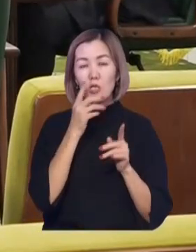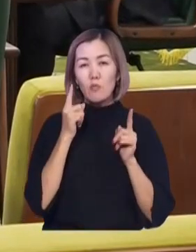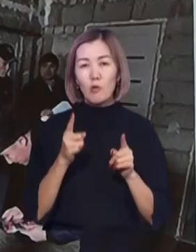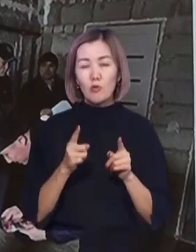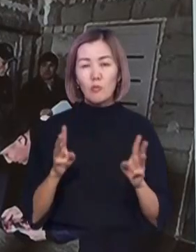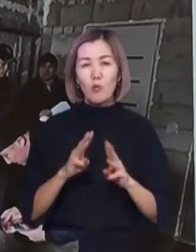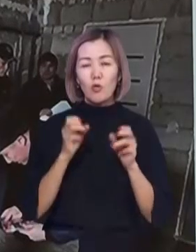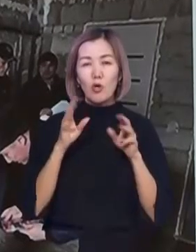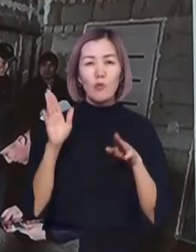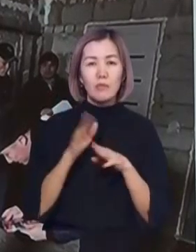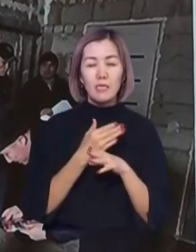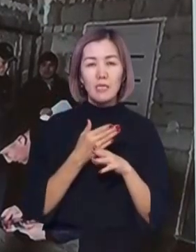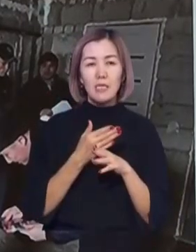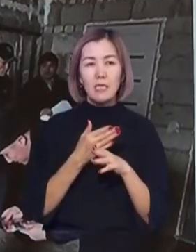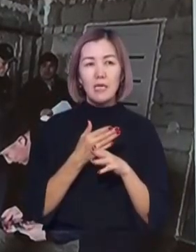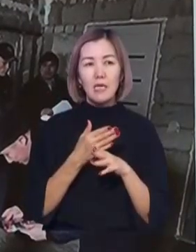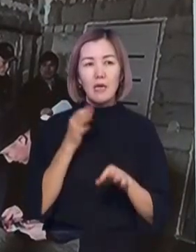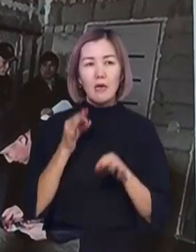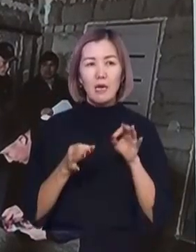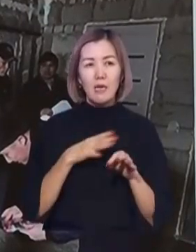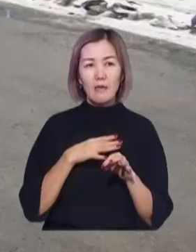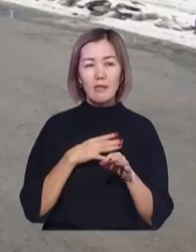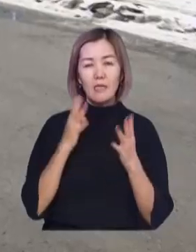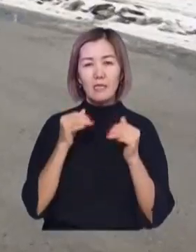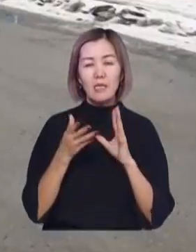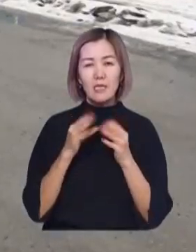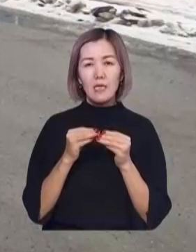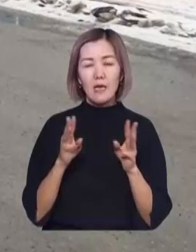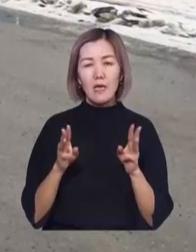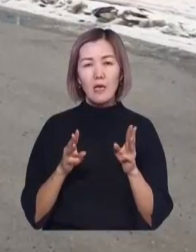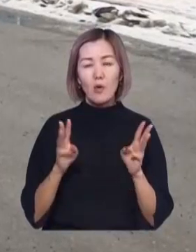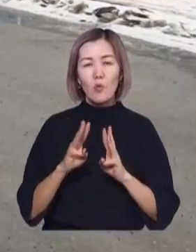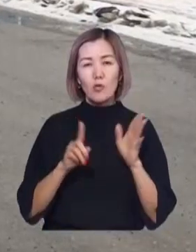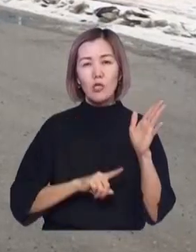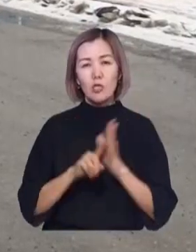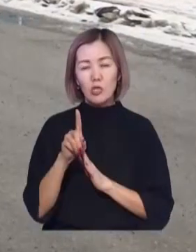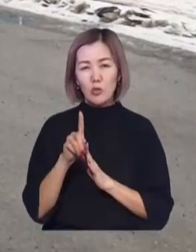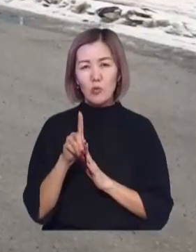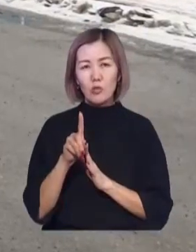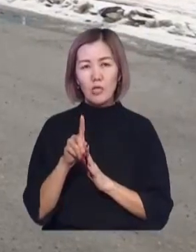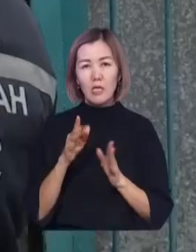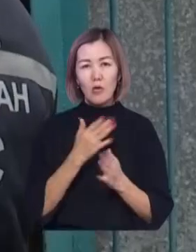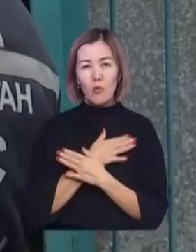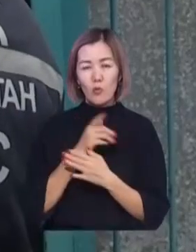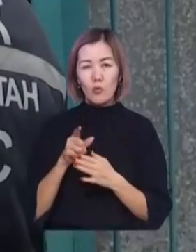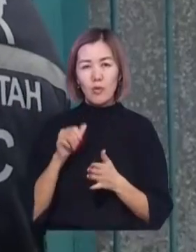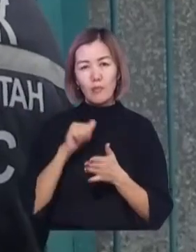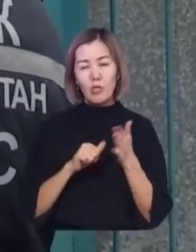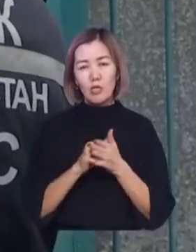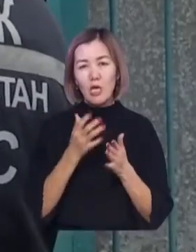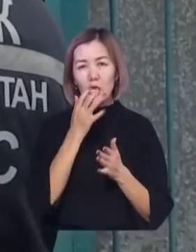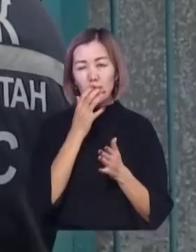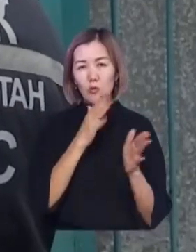маусымындағы өрт қауіпсіздігі де қаралды. Статистикаға сәйкес, өрттің шығуы мен адам өлімінің негізгі себебі жылу жүйелерінің дұрыс